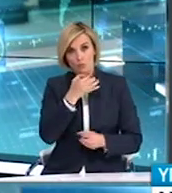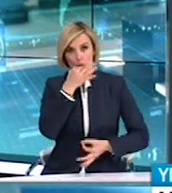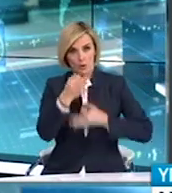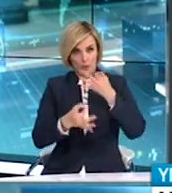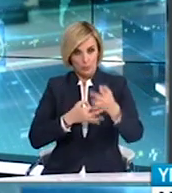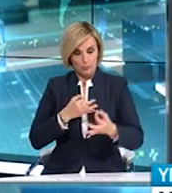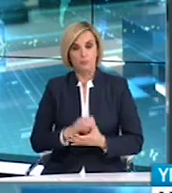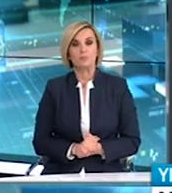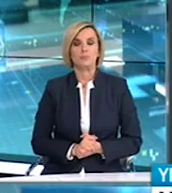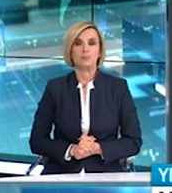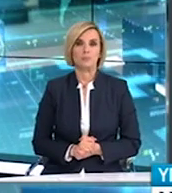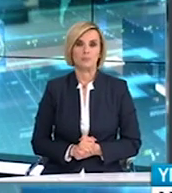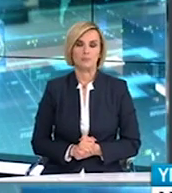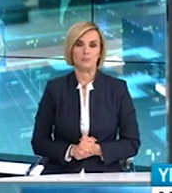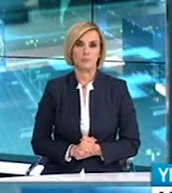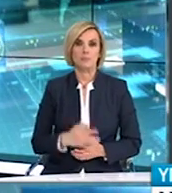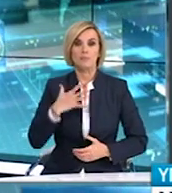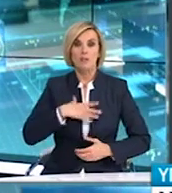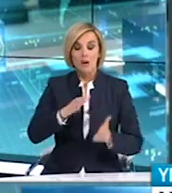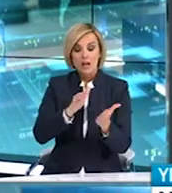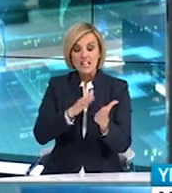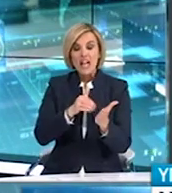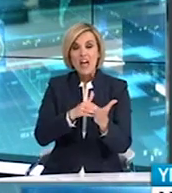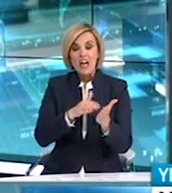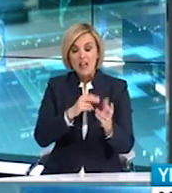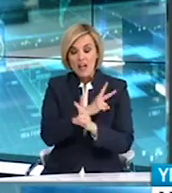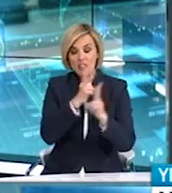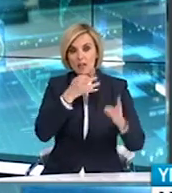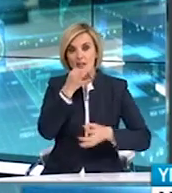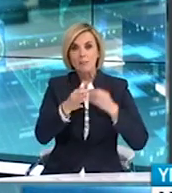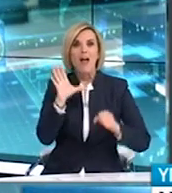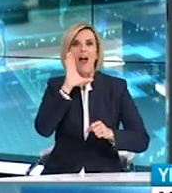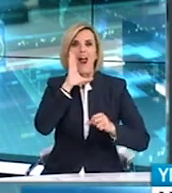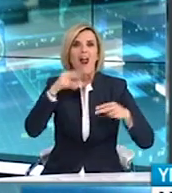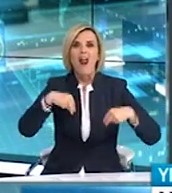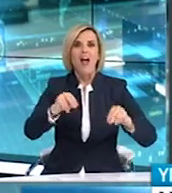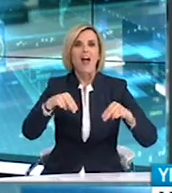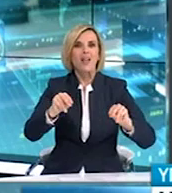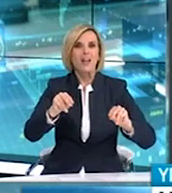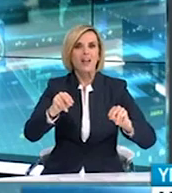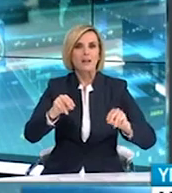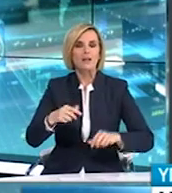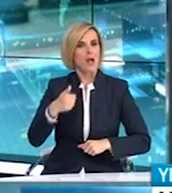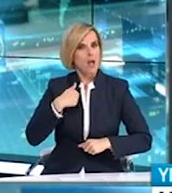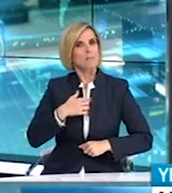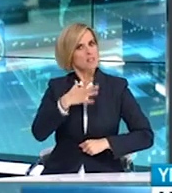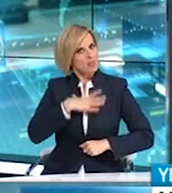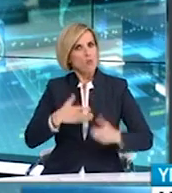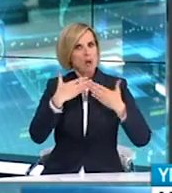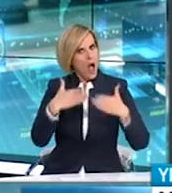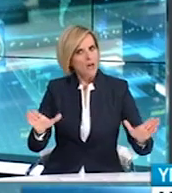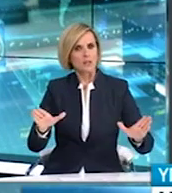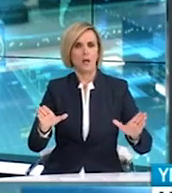σημαντικό. Και θα ήθελα να ξεκαθαρίσω κάτι κατηγορηματικά που αφορά στις λαϊκές αγορές. Θέλουμε τις λαϊκές αγορές